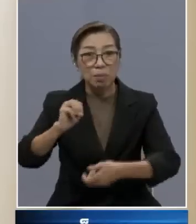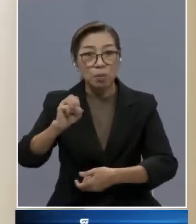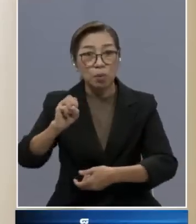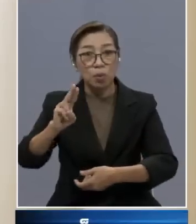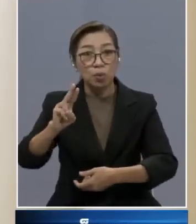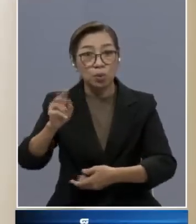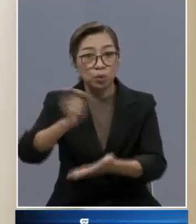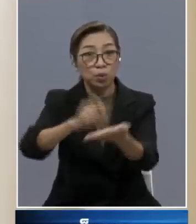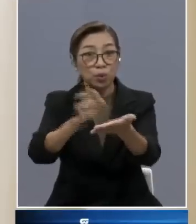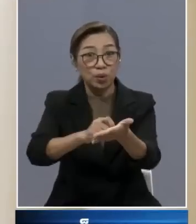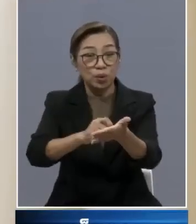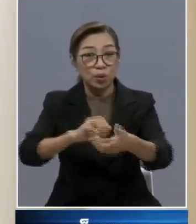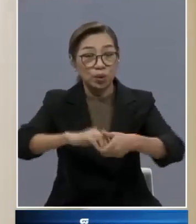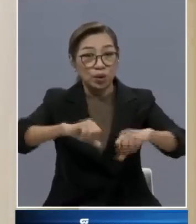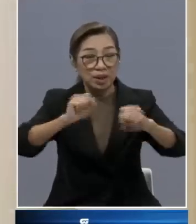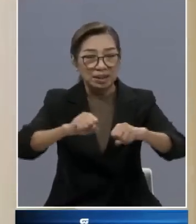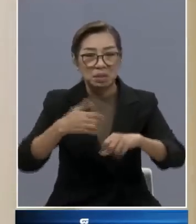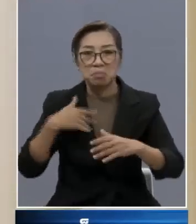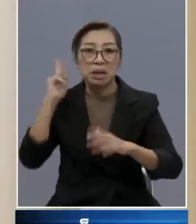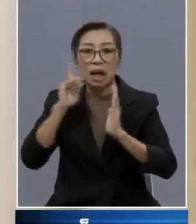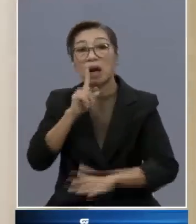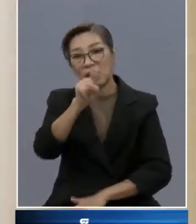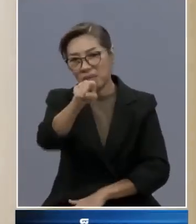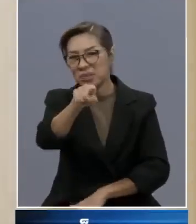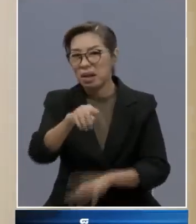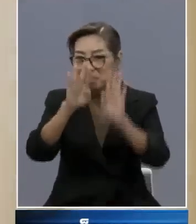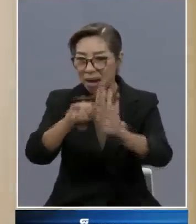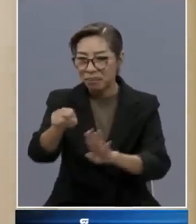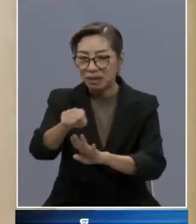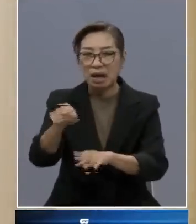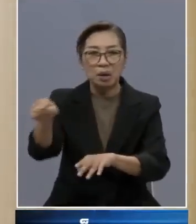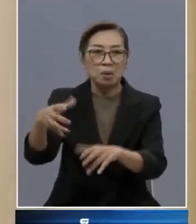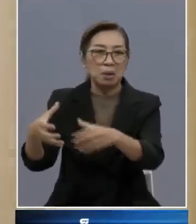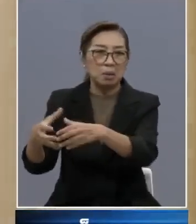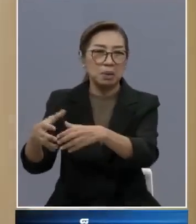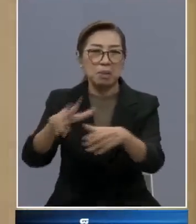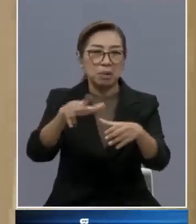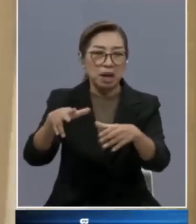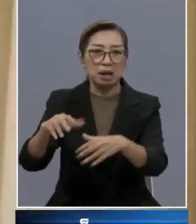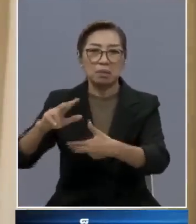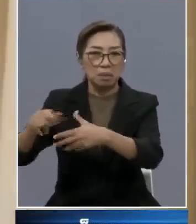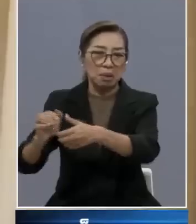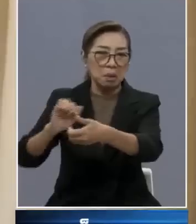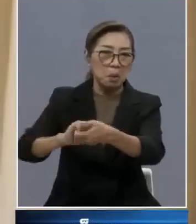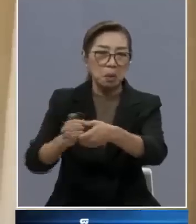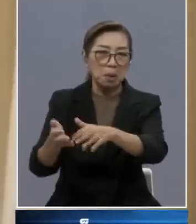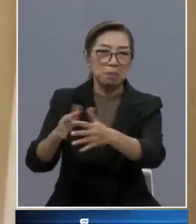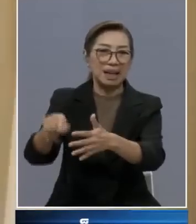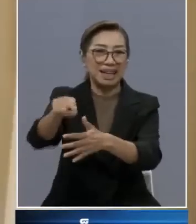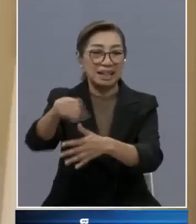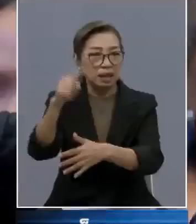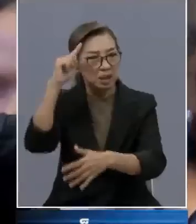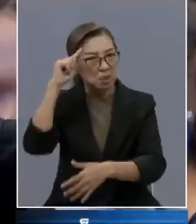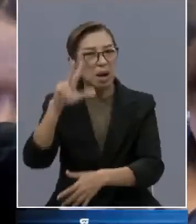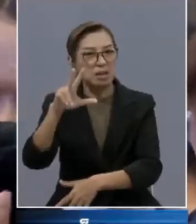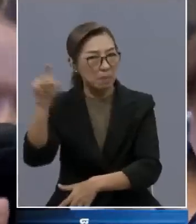วิชาการเลยว่ามันต้องออกเป็นสูตรนี้แน่ๆ3 ล้านเปอร์เซ็นต์น่ะเนี่ยนะครับขณะเดียวกันเมื่อวานนี้ในส่วนของคุณชูวิทย์กมลวิศิษฐ์เองเนี่ยก็ไปเปรย